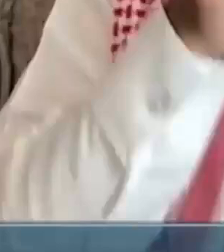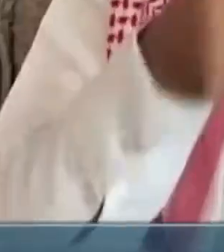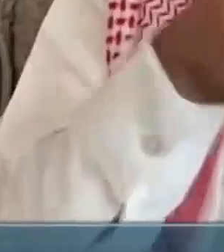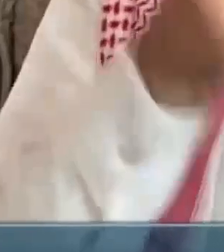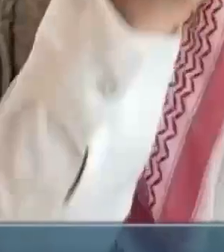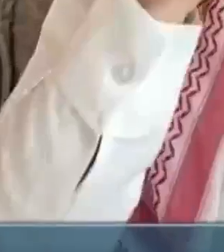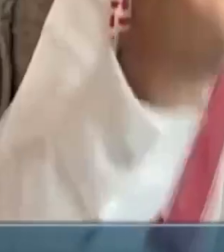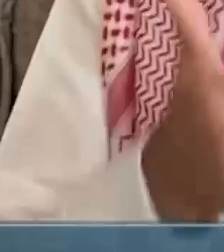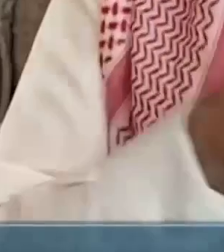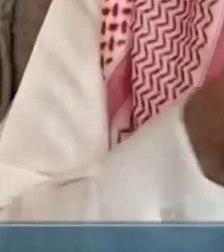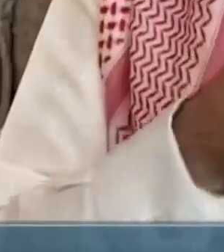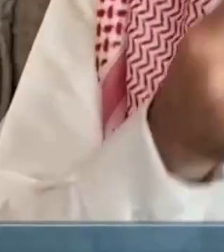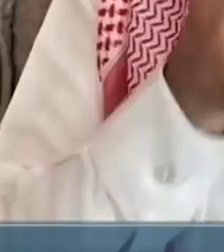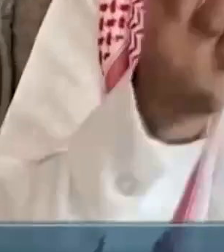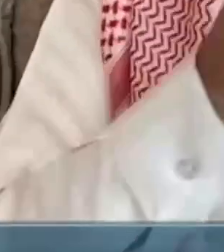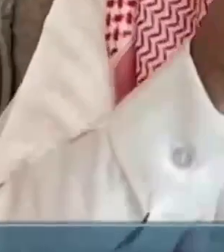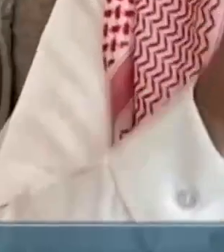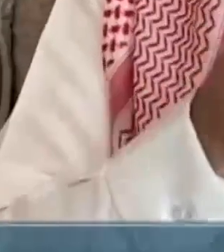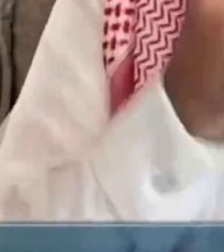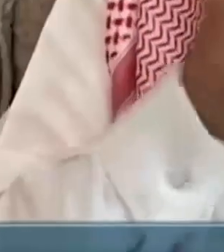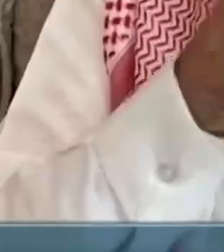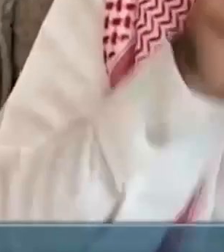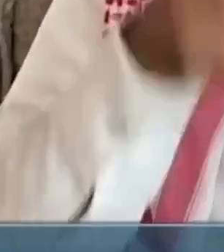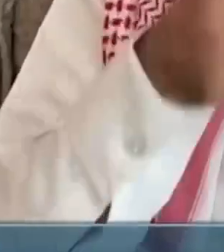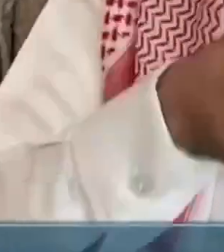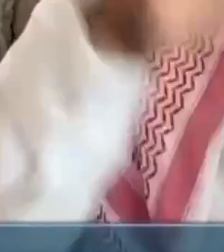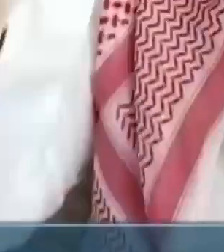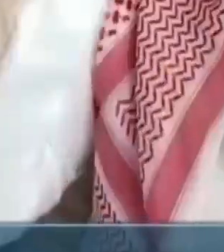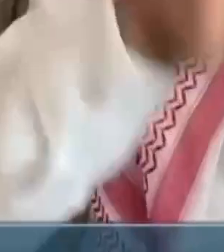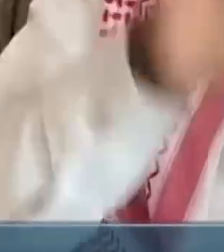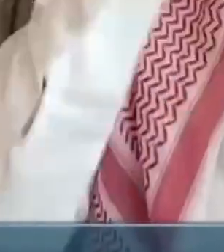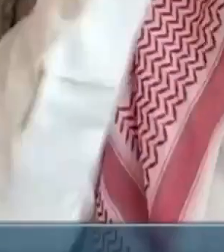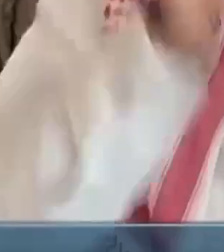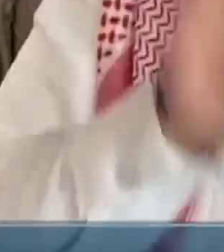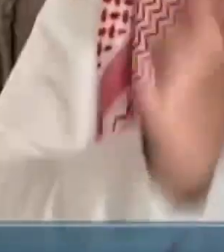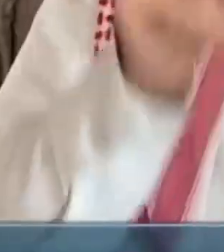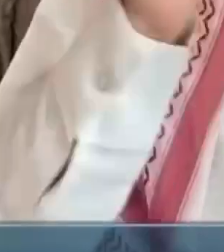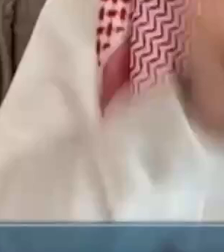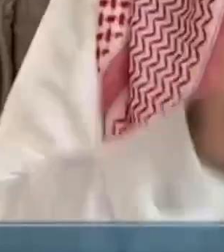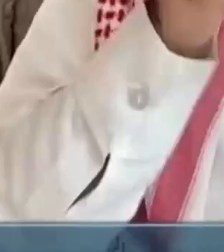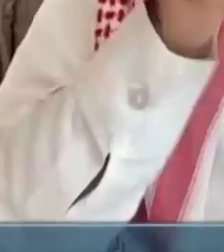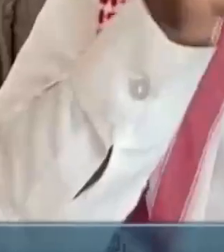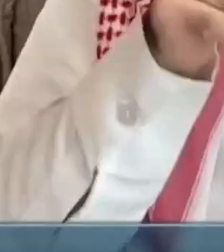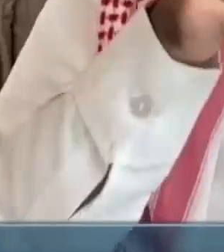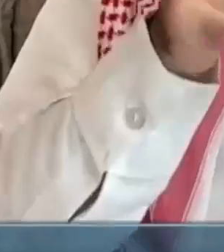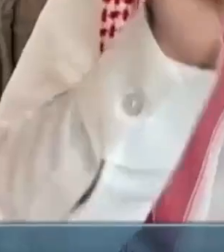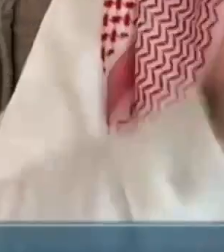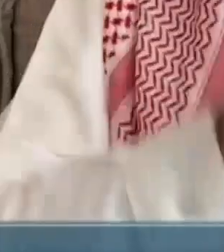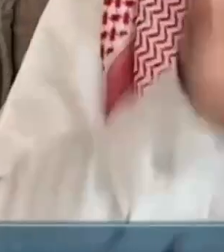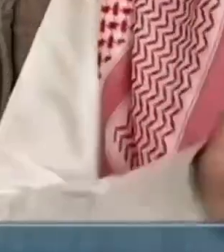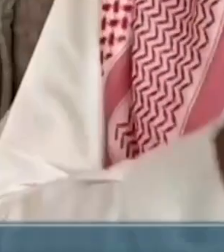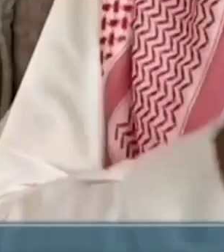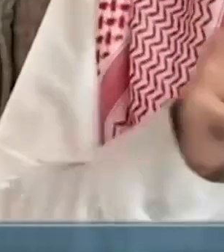او كذلك ايض ثنائي اللغه وكذلك الثقافه يجتمع في هذا الشخص انه يستطيع التحدث بلغه الاشاره وكذلك